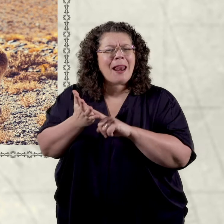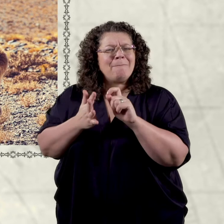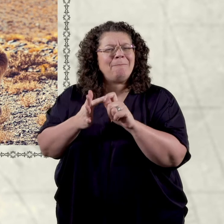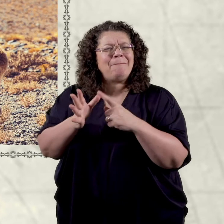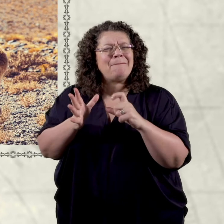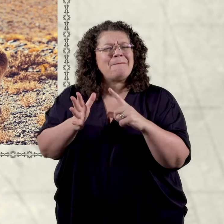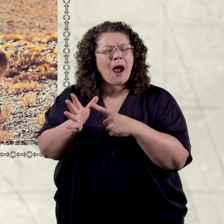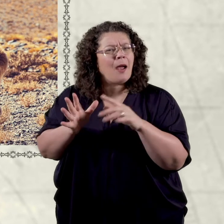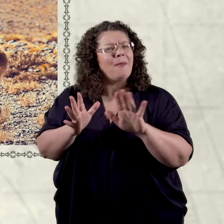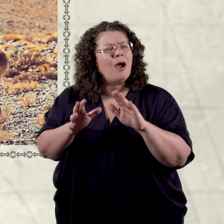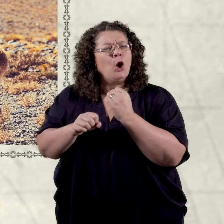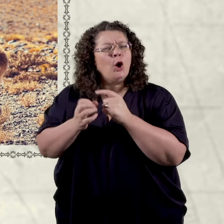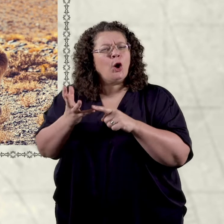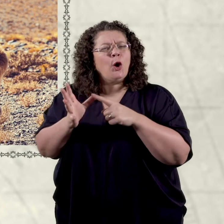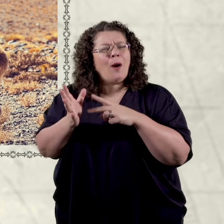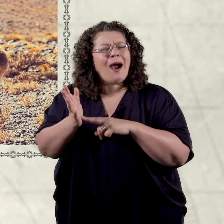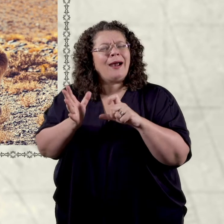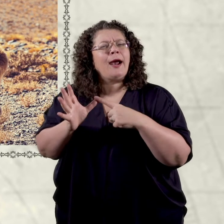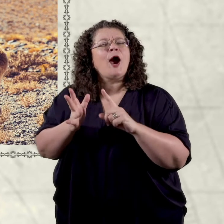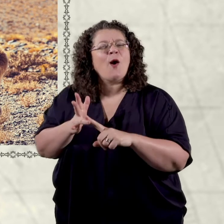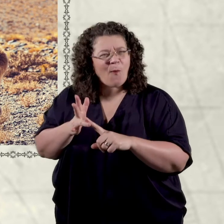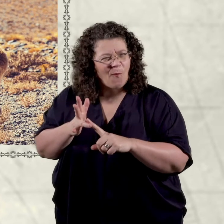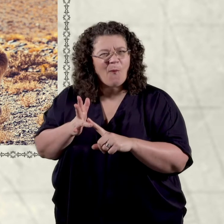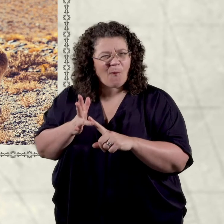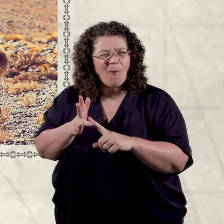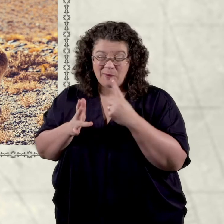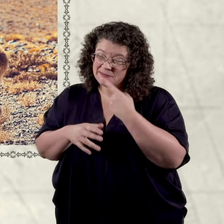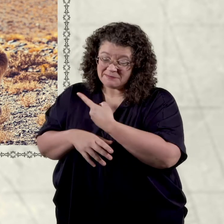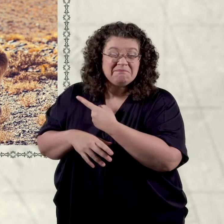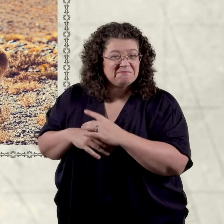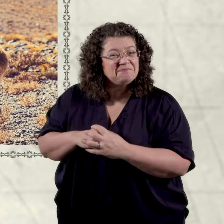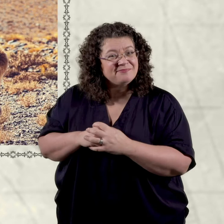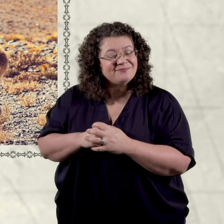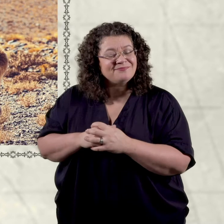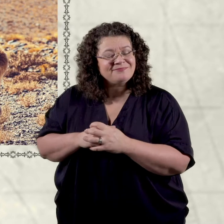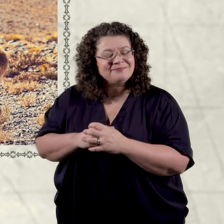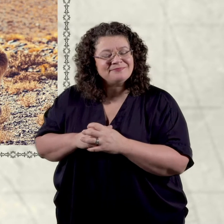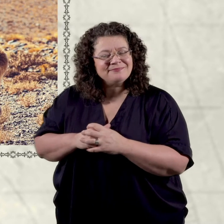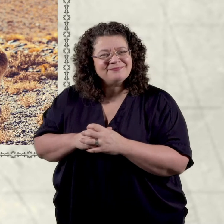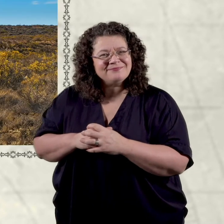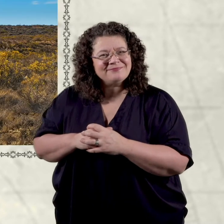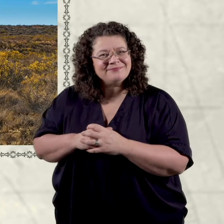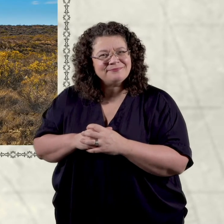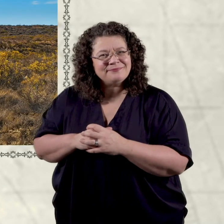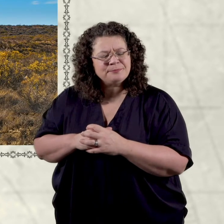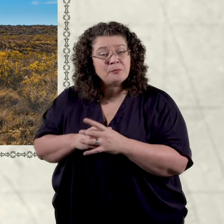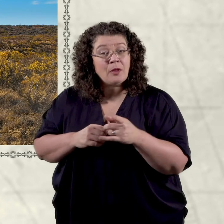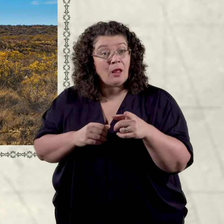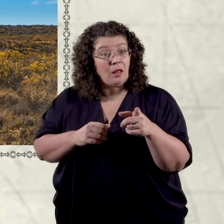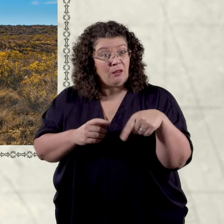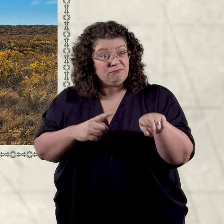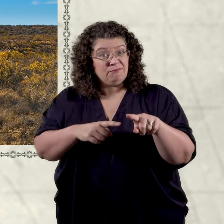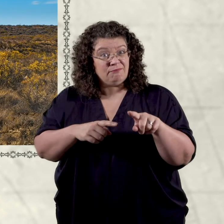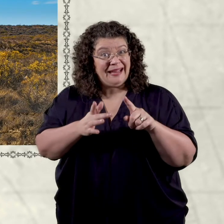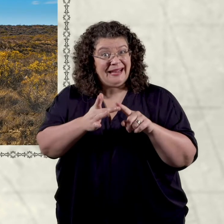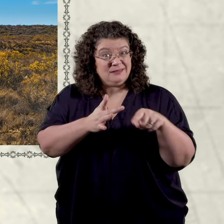Mae'n debyg i lama neu alpaca, ond guanaco ydy enw'r anifail yma. Ac ar ôl